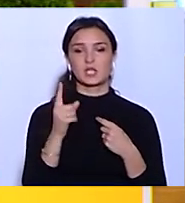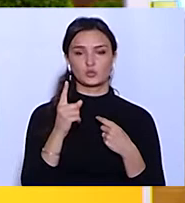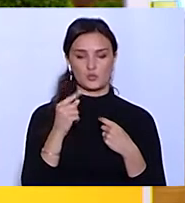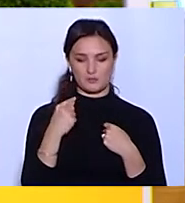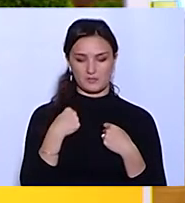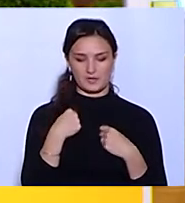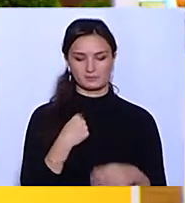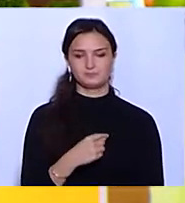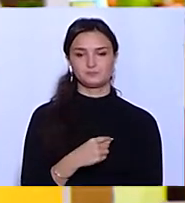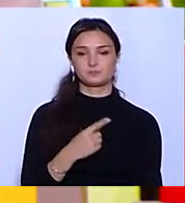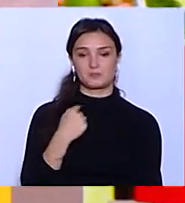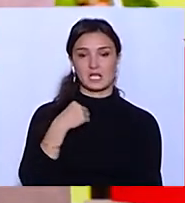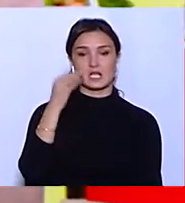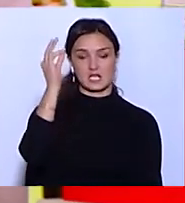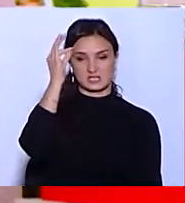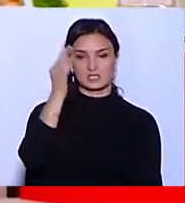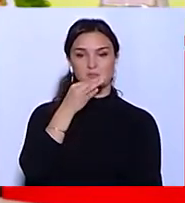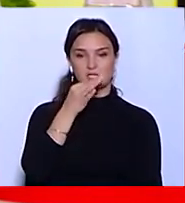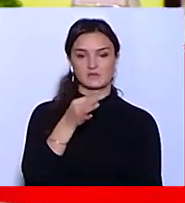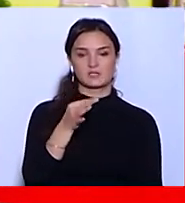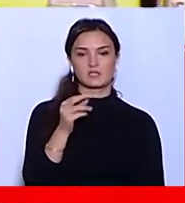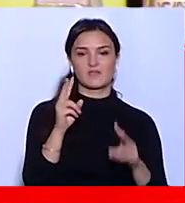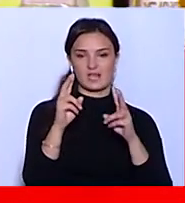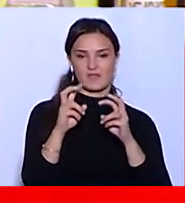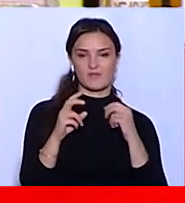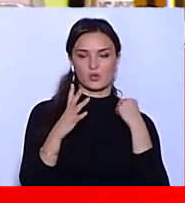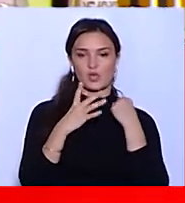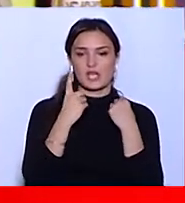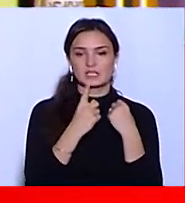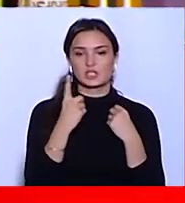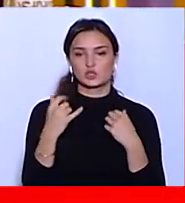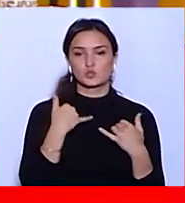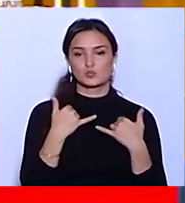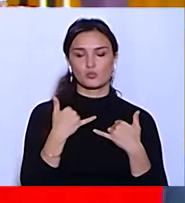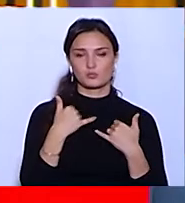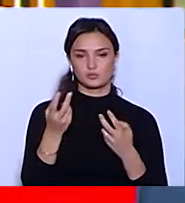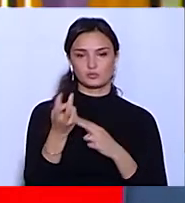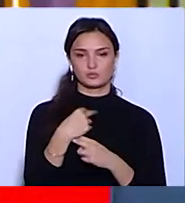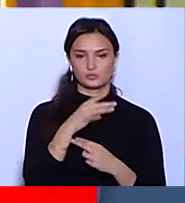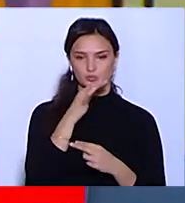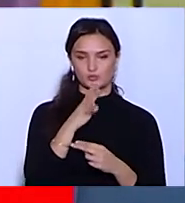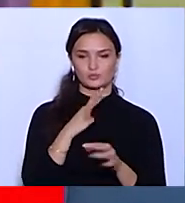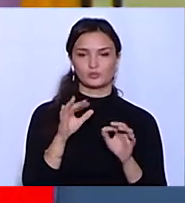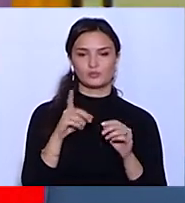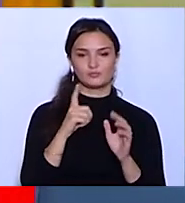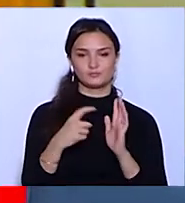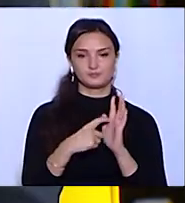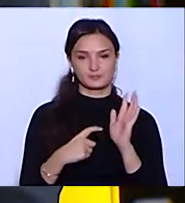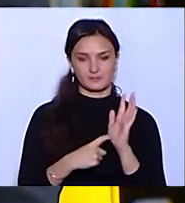მე გაგახსენებთ კვლევას, რომელიც ერთ-ერთი სტუმრობის დროს თქვენი გავარჩიეთ. ეს